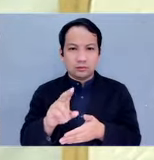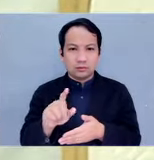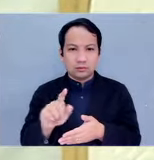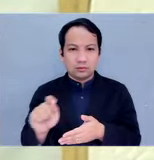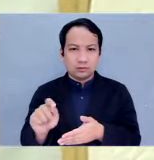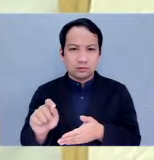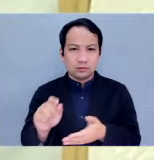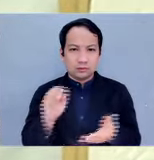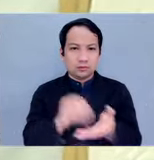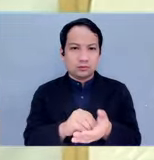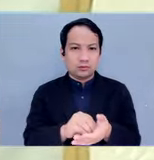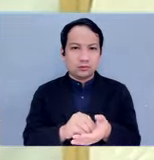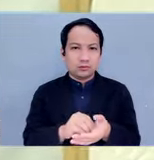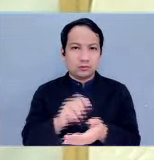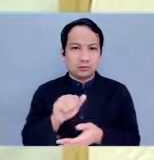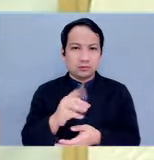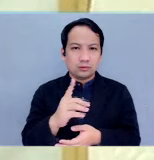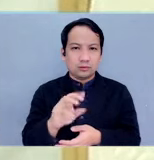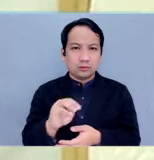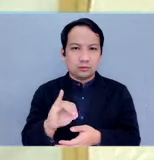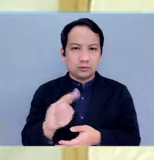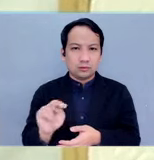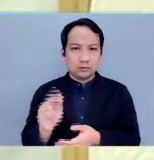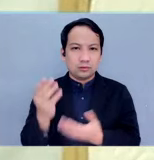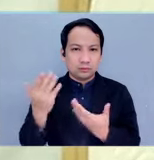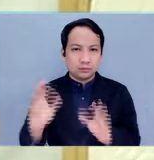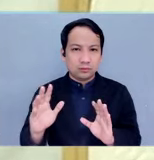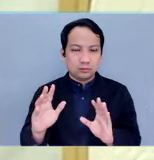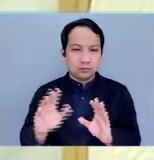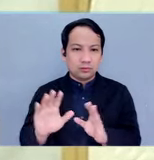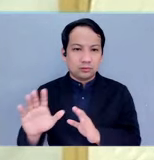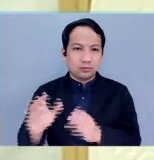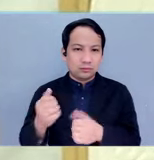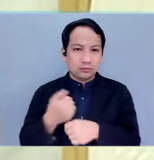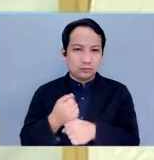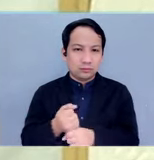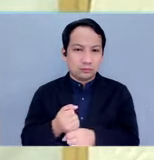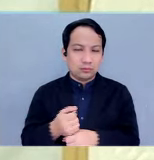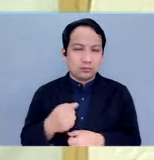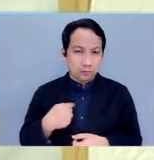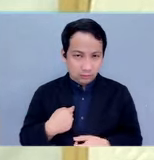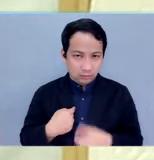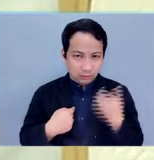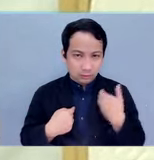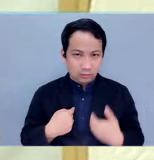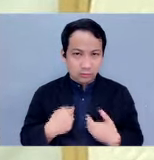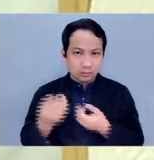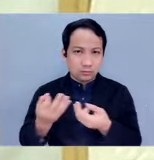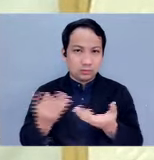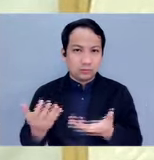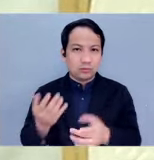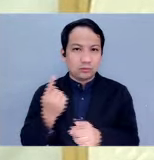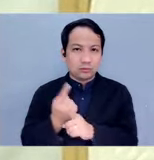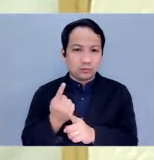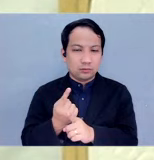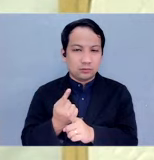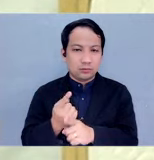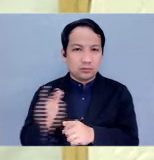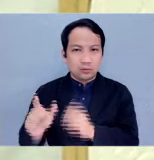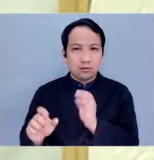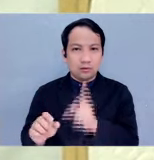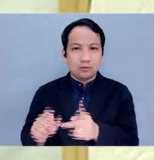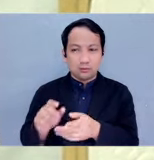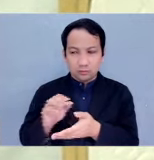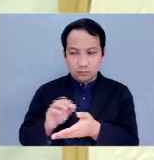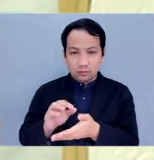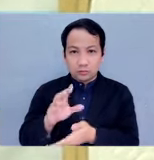na admin ng account. Nung after gawin yung account. Kasi ako po ang nag-facilitate na maayos yung account na yon. So technically